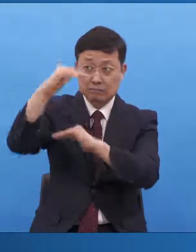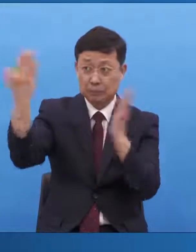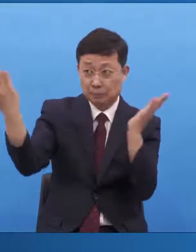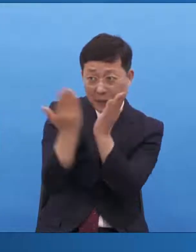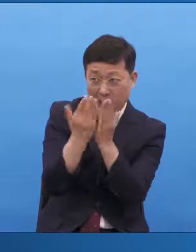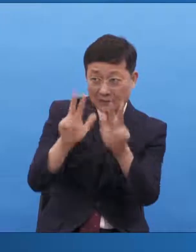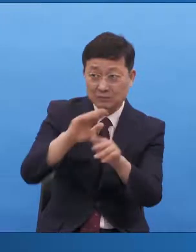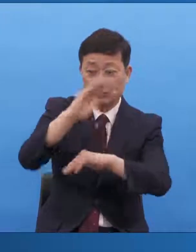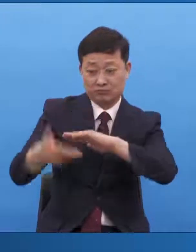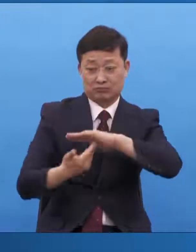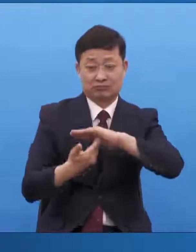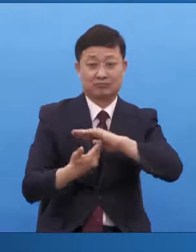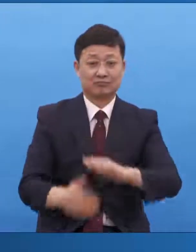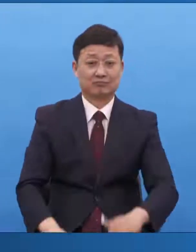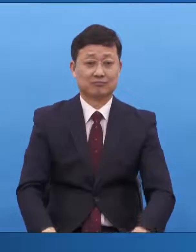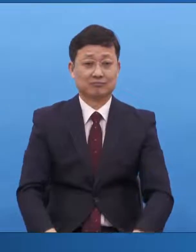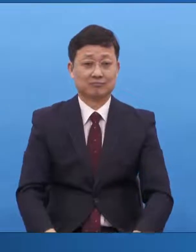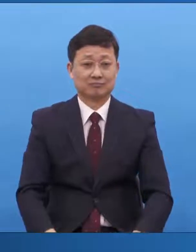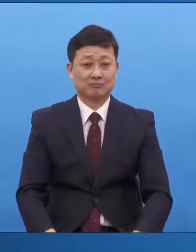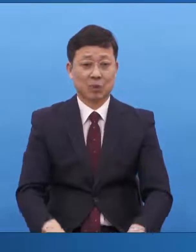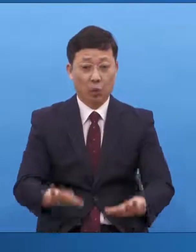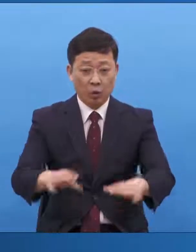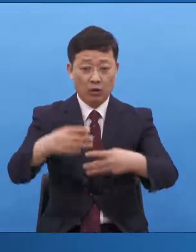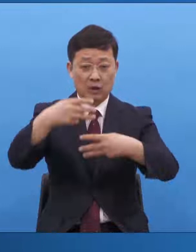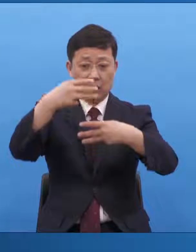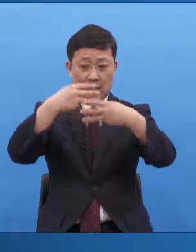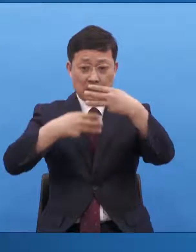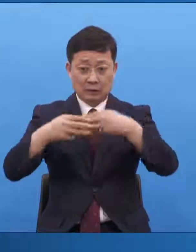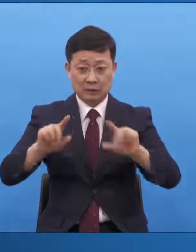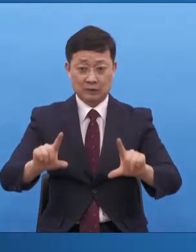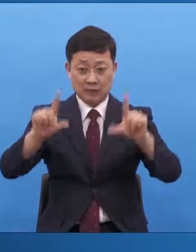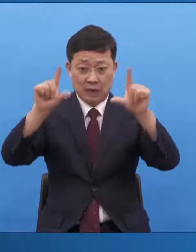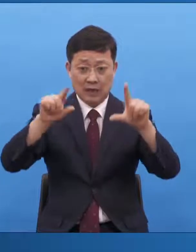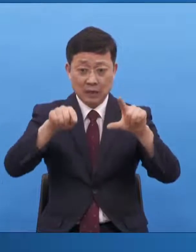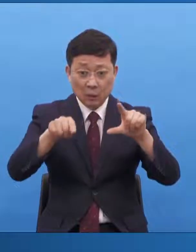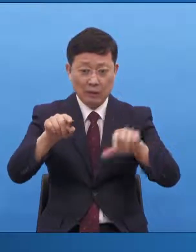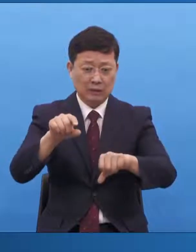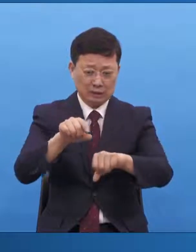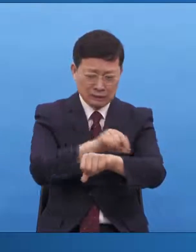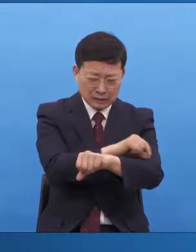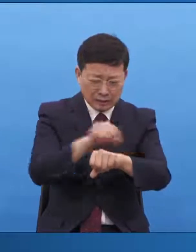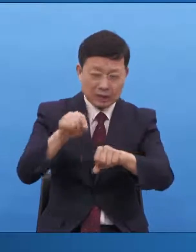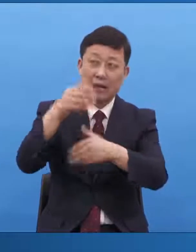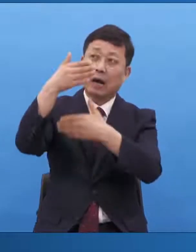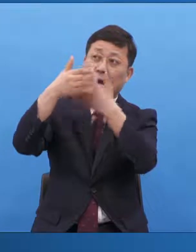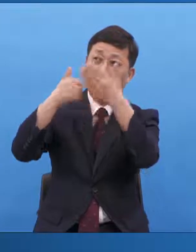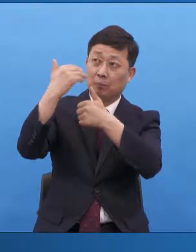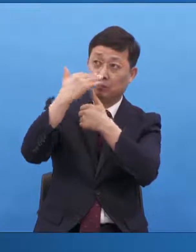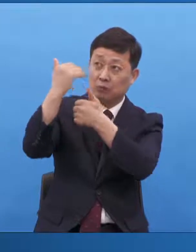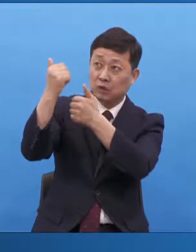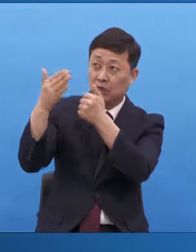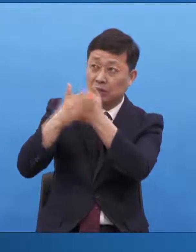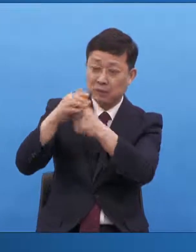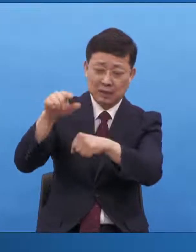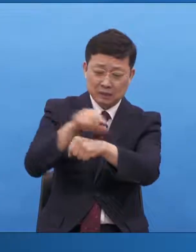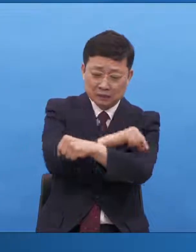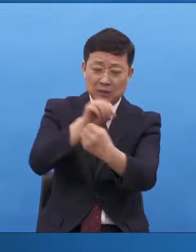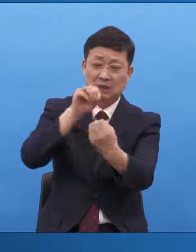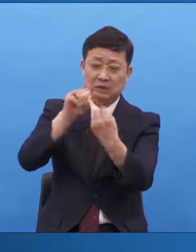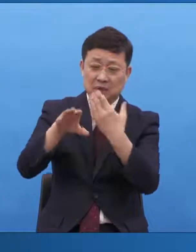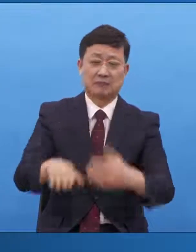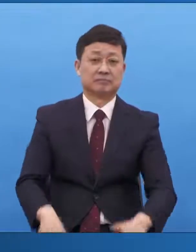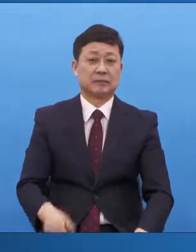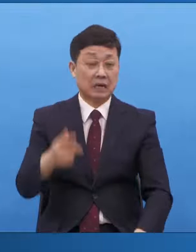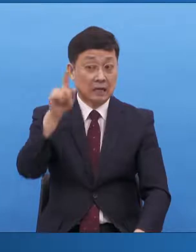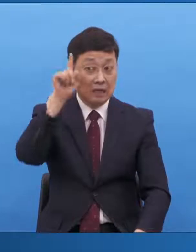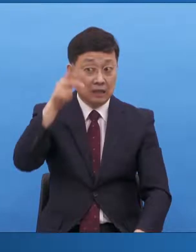now. 렘넌트 때는 특별하게 일어나고 있어요. And especially during the remnant day. 왜냐? 특별하게 뭐 있어요? Why? Because we are particularly gathered. 내일 주일 예배 때는 정확하게